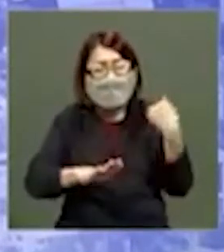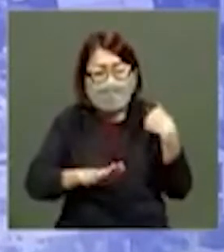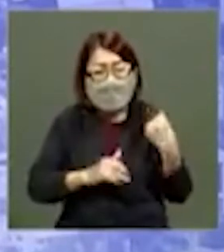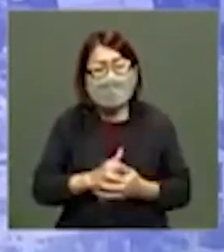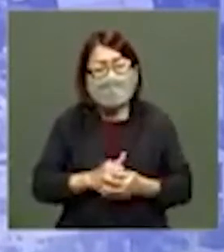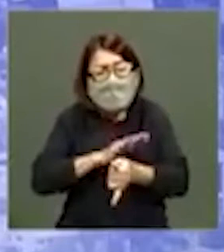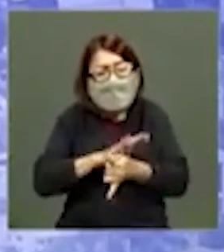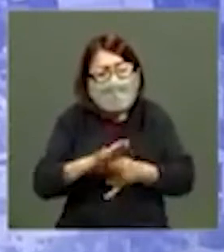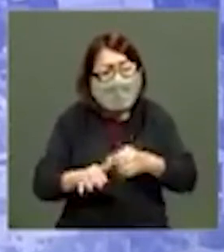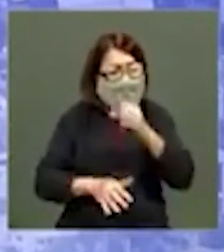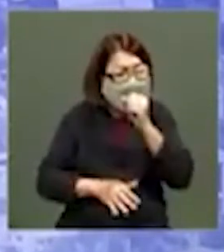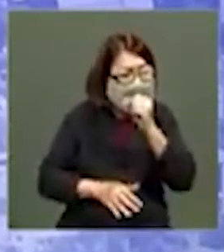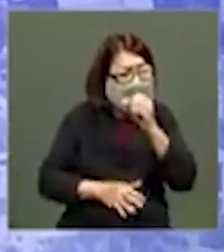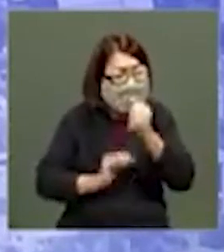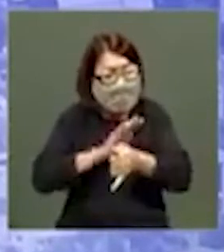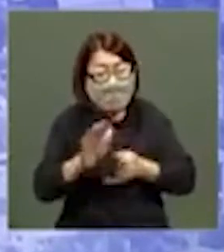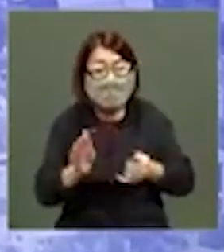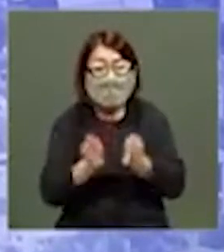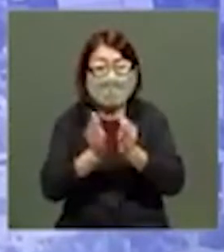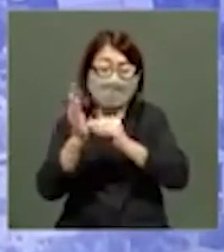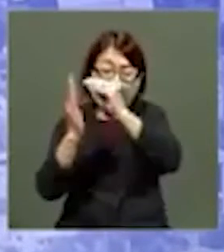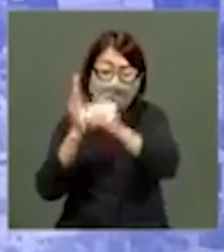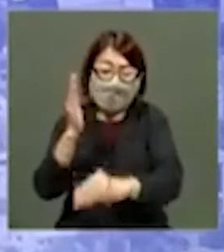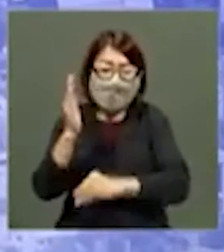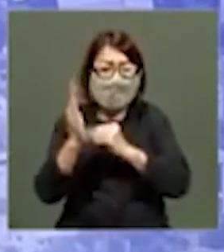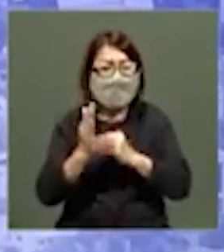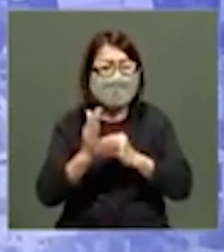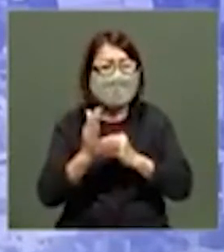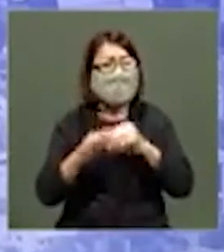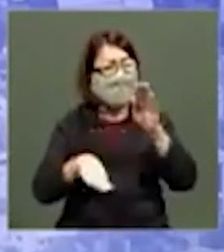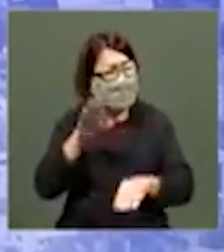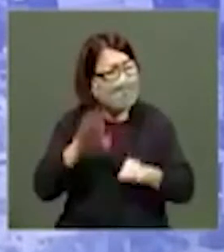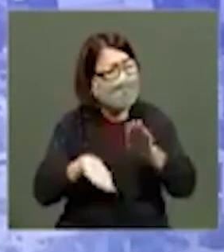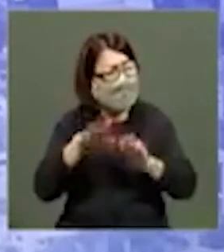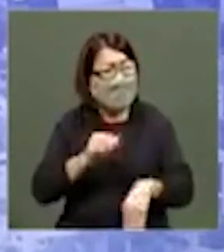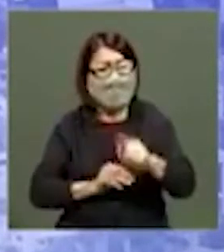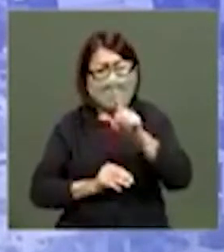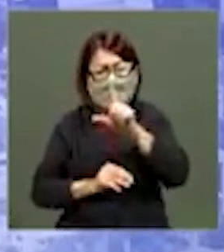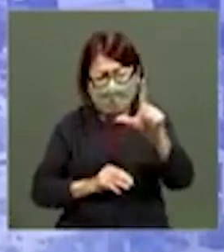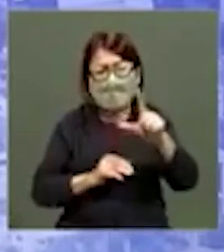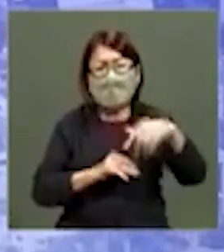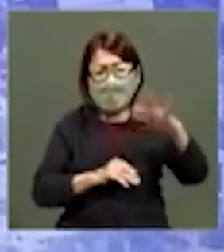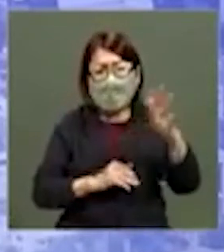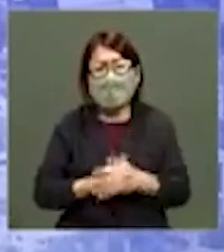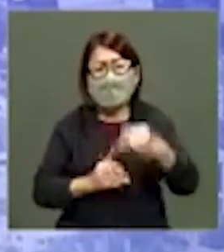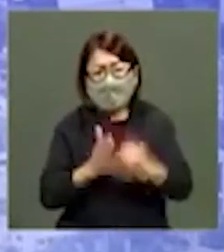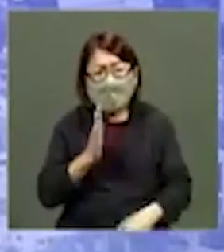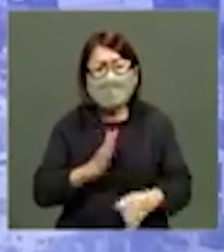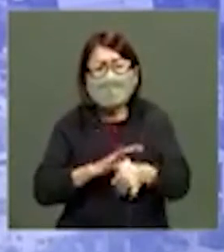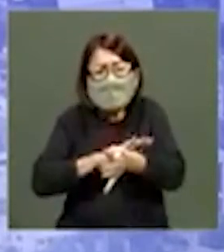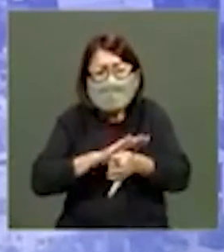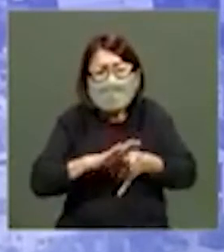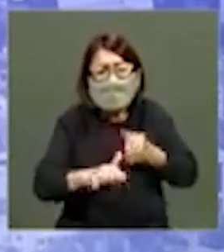การกันเนี่ยโดยทั่วไปทั้งประเทศประมาณการเป็นหลักล้านนะครับที่ไม่ถูกกฎหมายเพราะฉะนั้นประเด็นอยู่ตรง